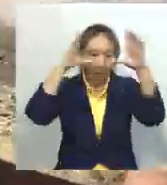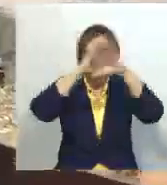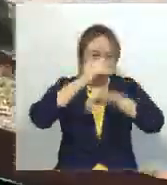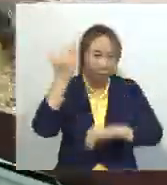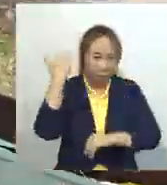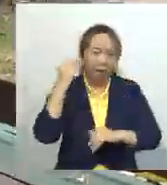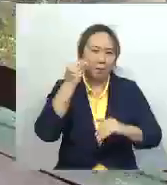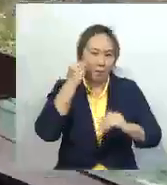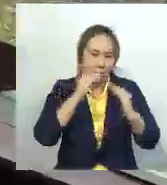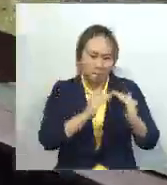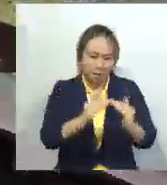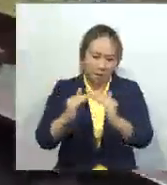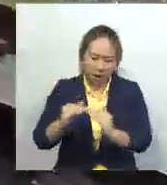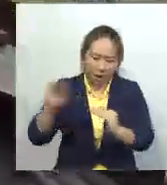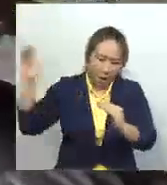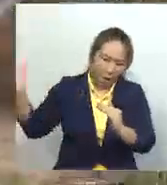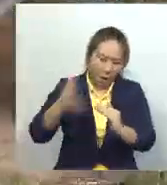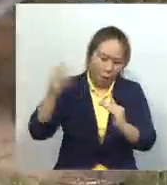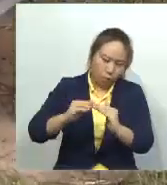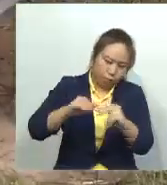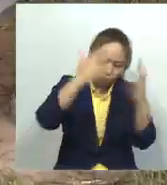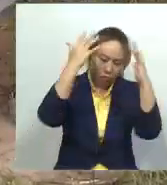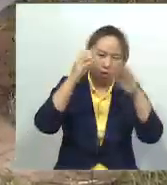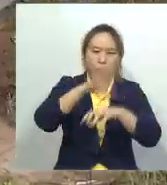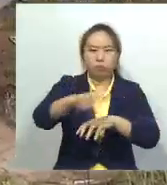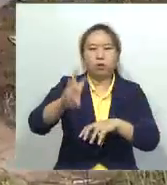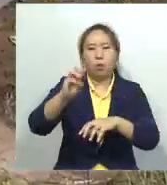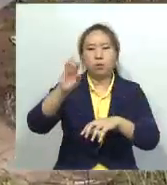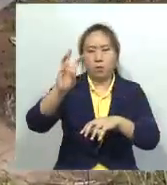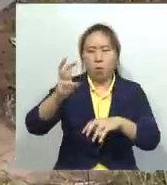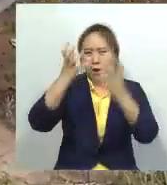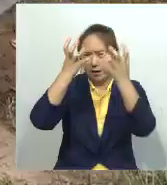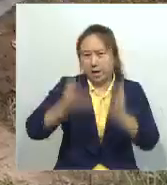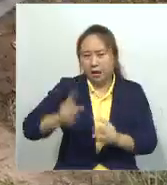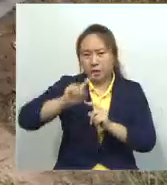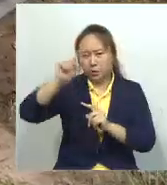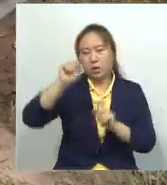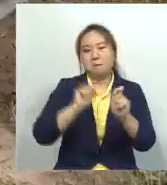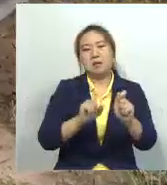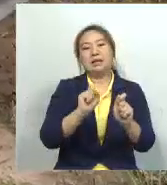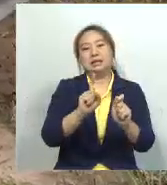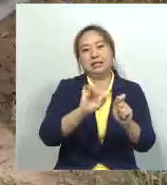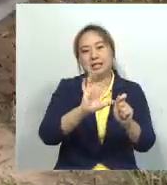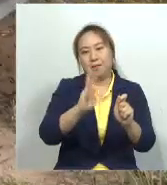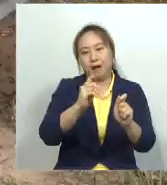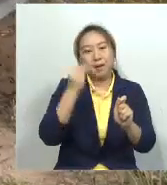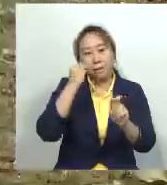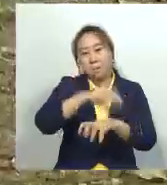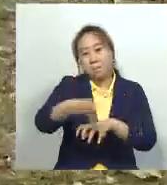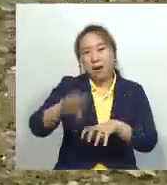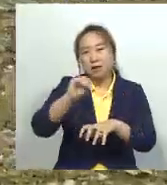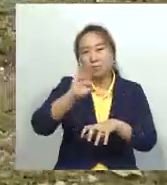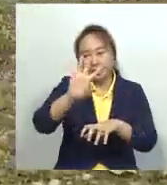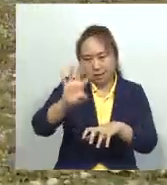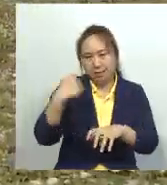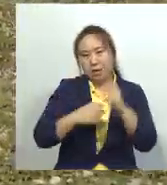านเรือนเสียหายไป66หลังคาเรือนนะครับจุดที่เสียหายหนักที่สุดนะครับคือที่อำเภอศรีเชียงใหม่เนี่ย44หลังคาเรือนมีสว